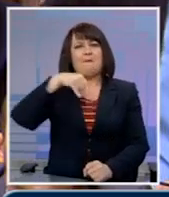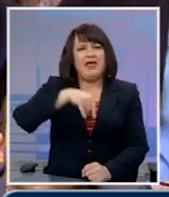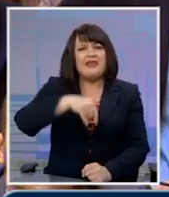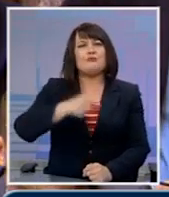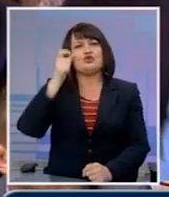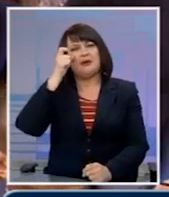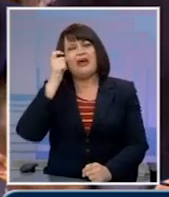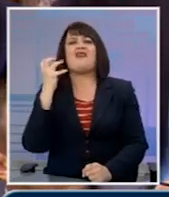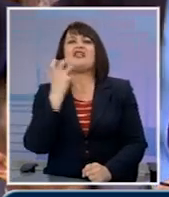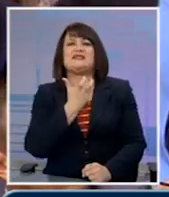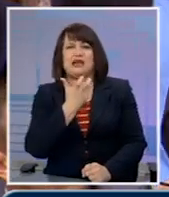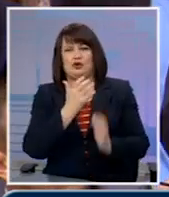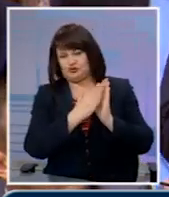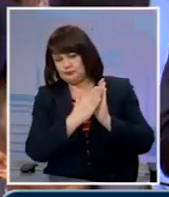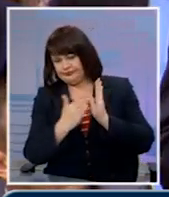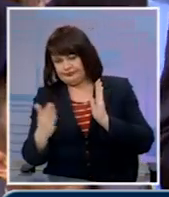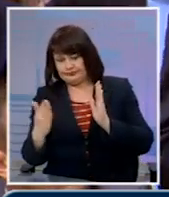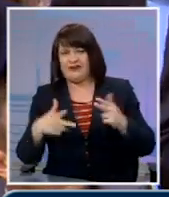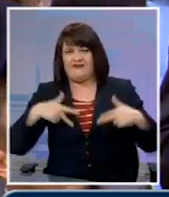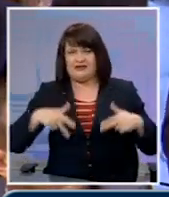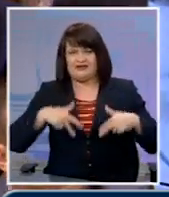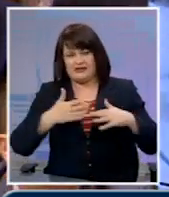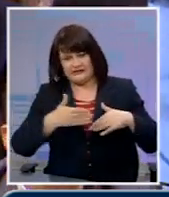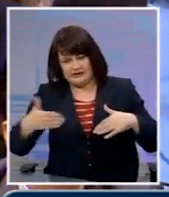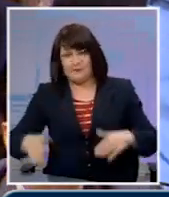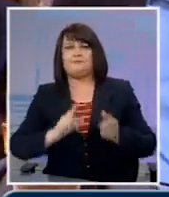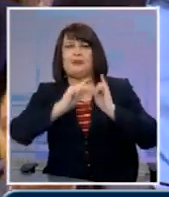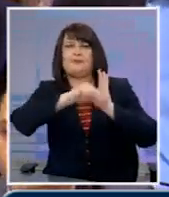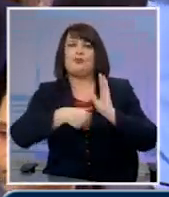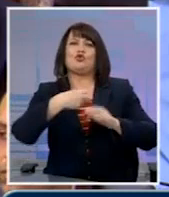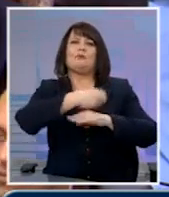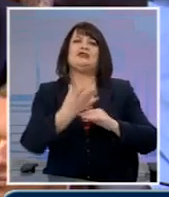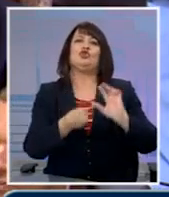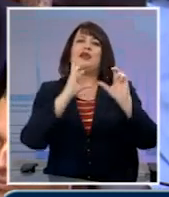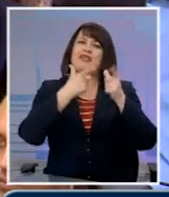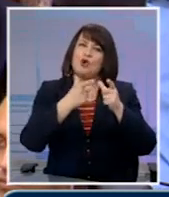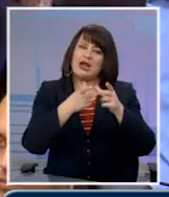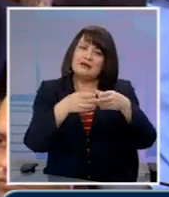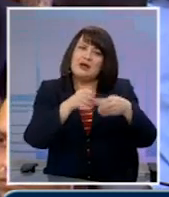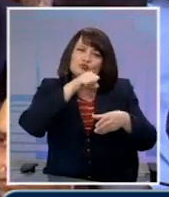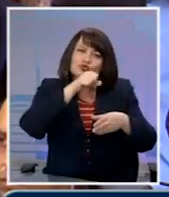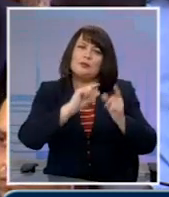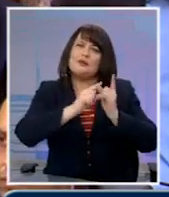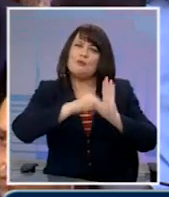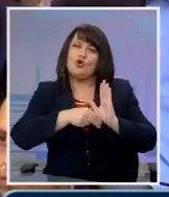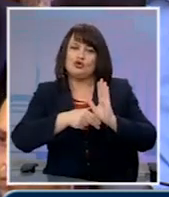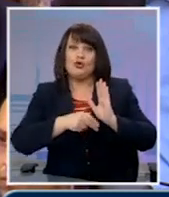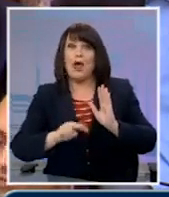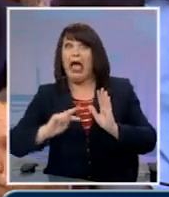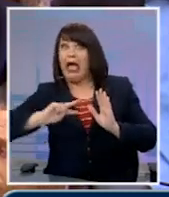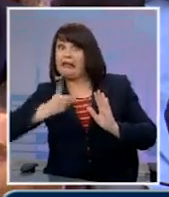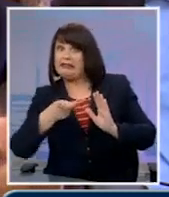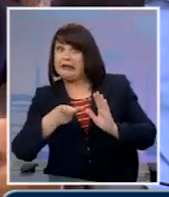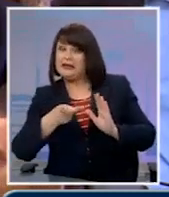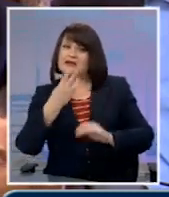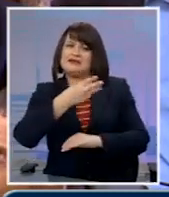πρώτη σκηνή του έργου μνημονιακή είναι το πασοκ και η νέα δημοκρατία και αντιμνημονιακή